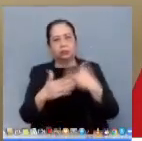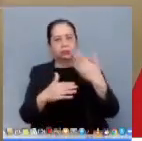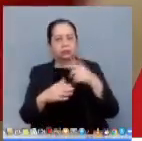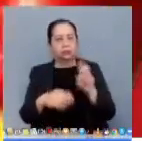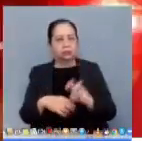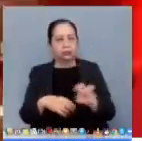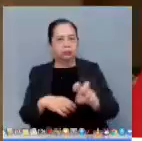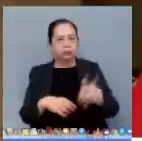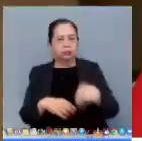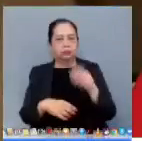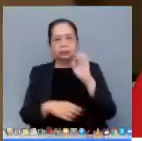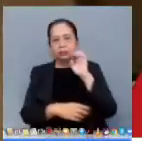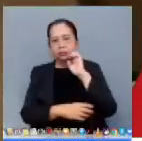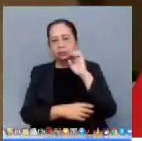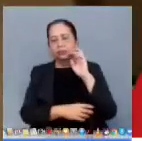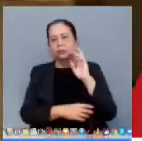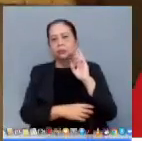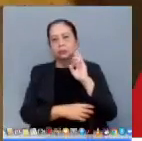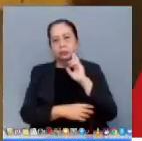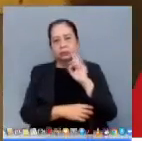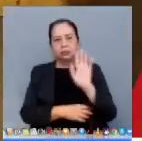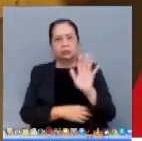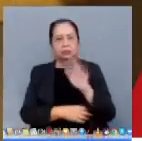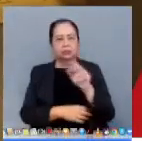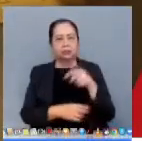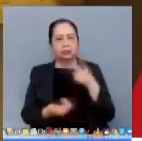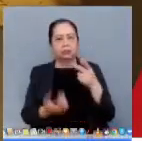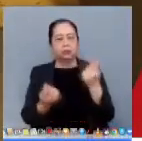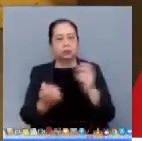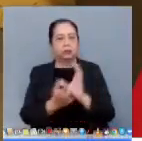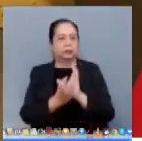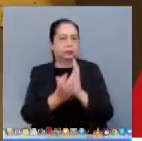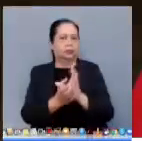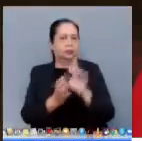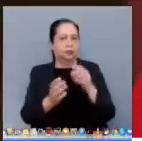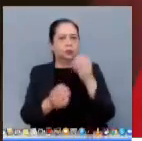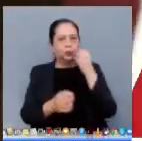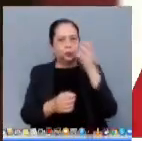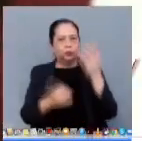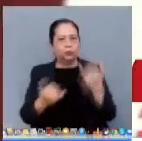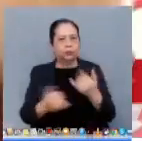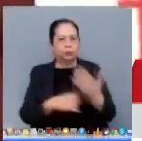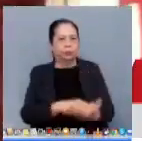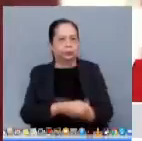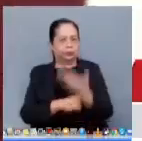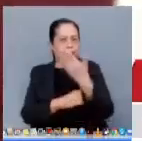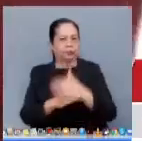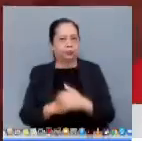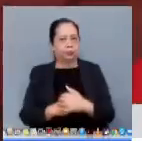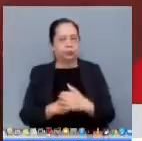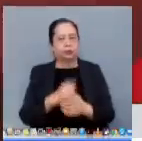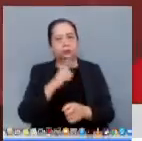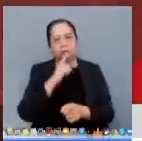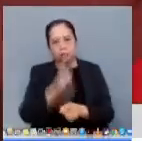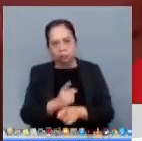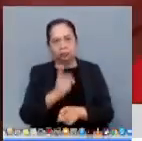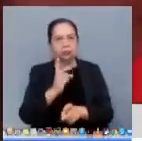Encarnacion Rentiquiano sa kanyang bayan ng Zamboanga kung saan siya uuwi ngayong umaga. Talagang mahirap na kung tataas